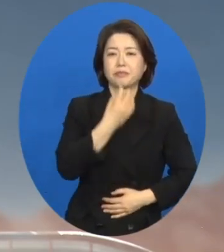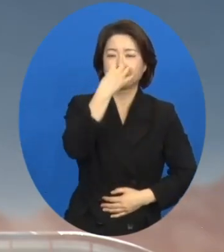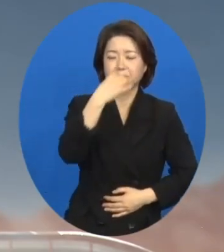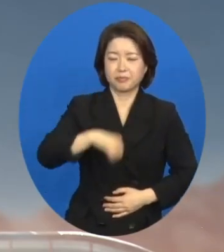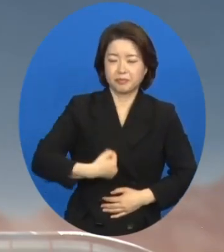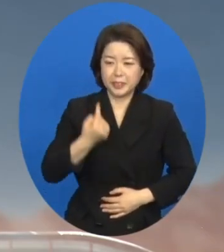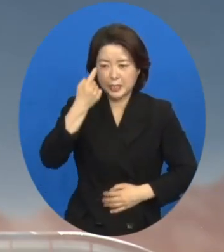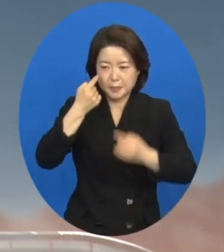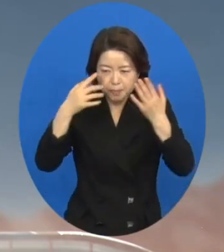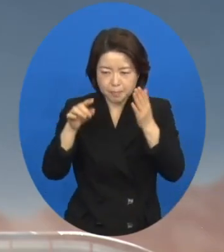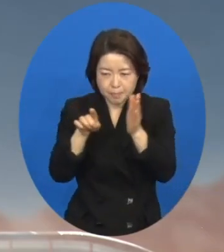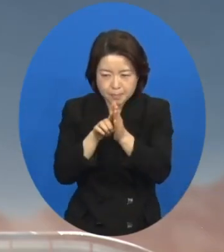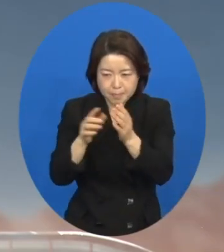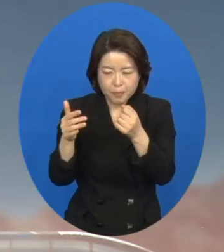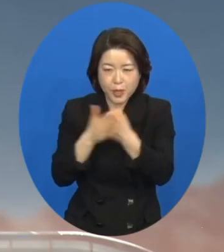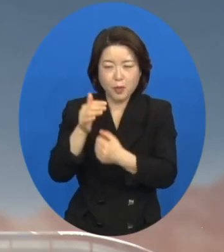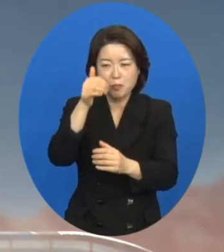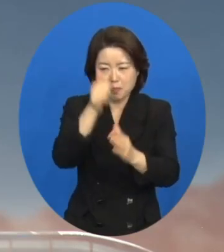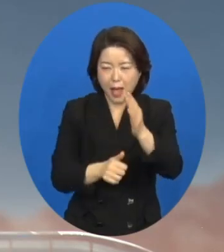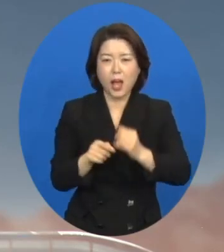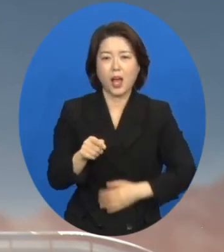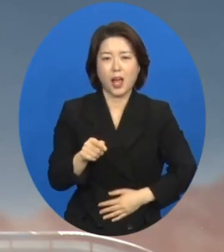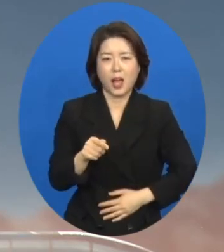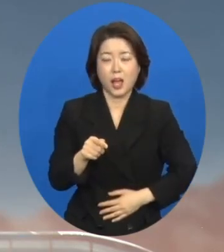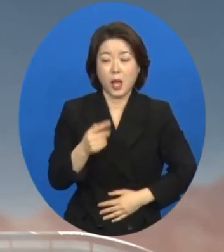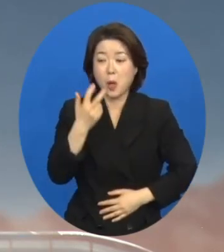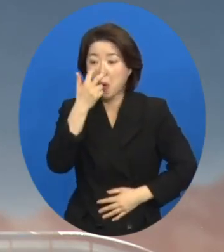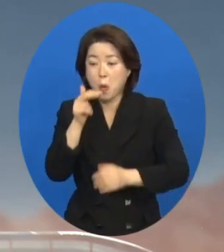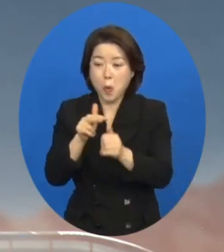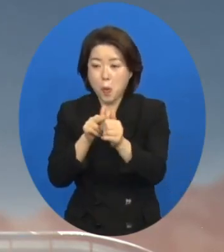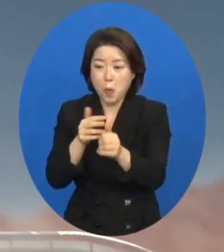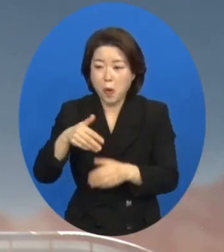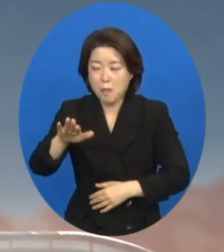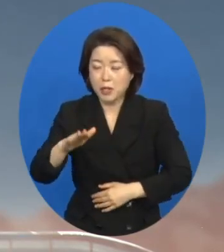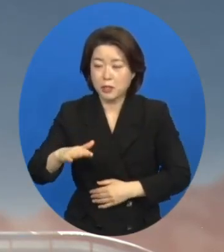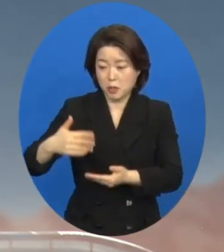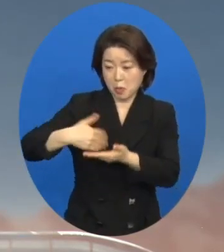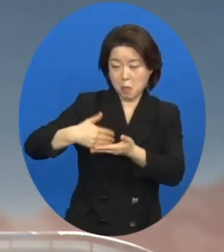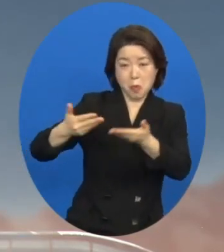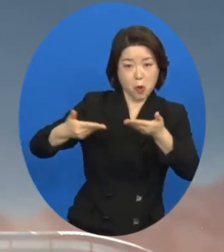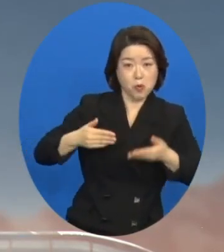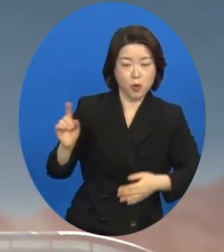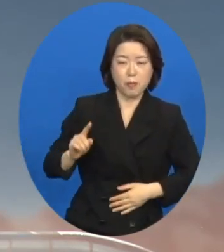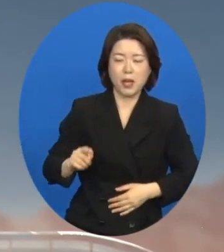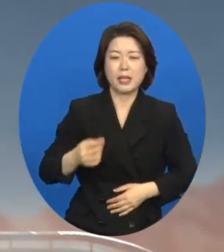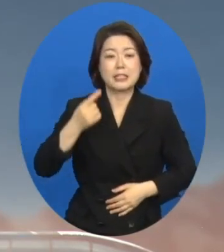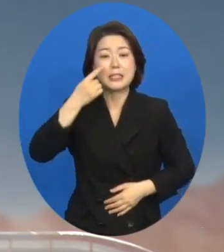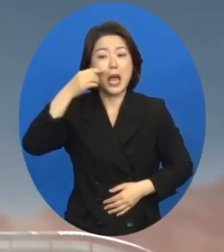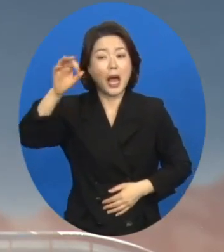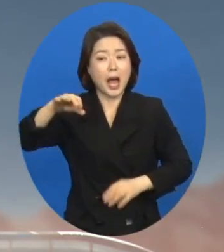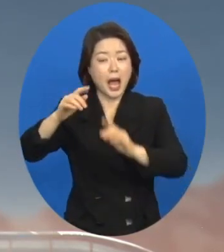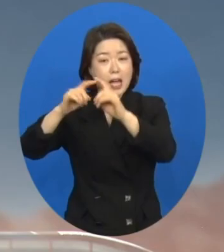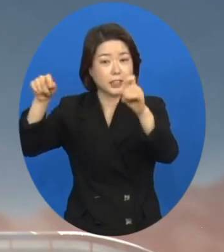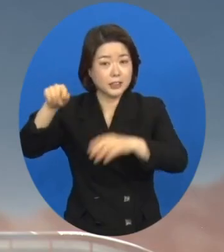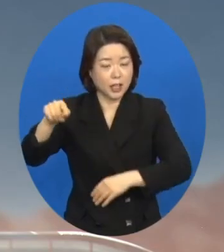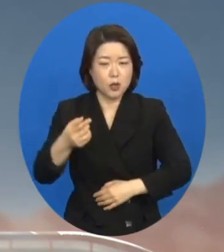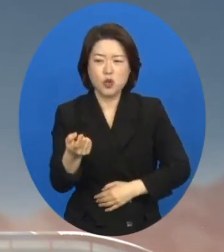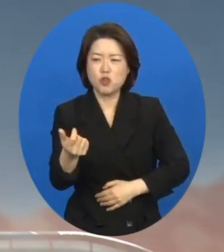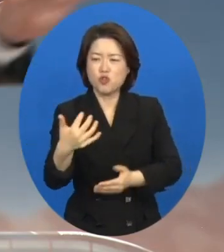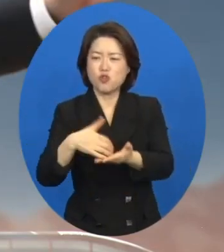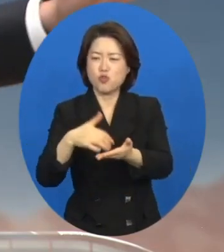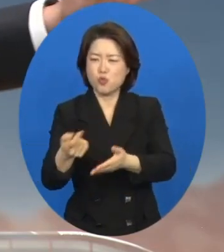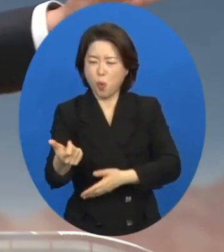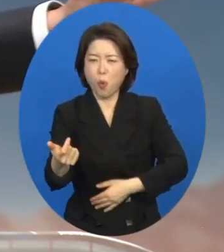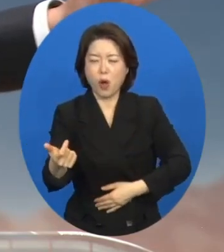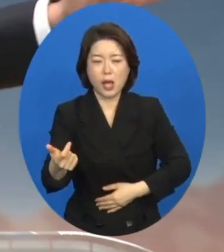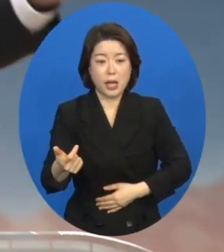확신에 빠져서 그랬다. 정탐꾼을 보냈는데 보고가 이래요. 아이성 사람들이 숫자가 적으니까 아이 뭐 힘들게